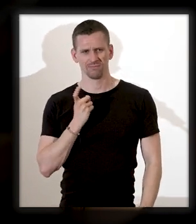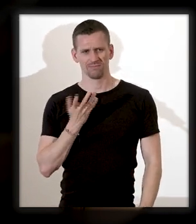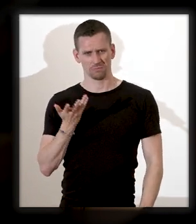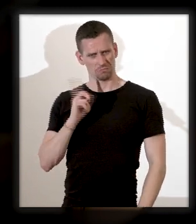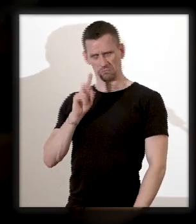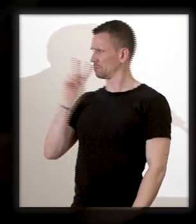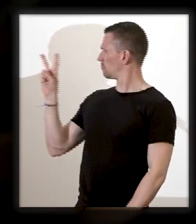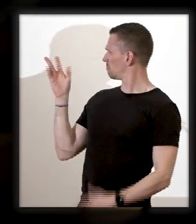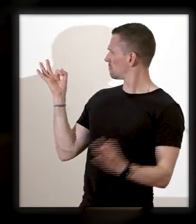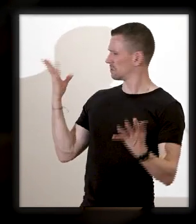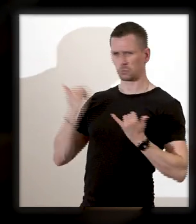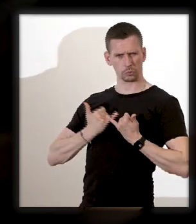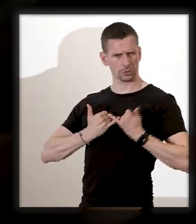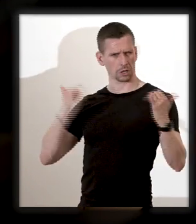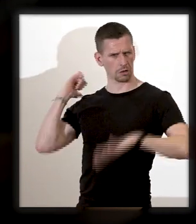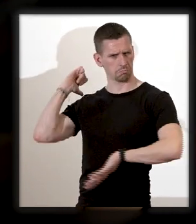C'est un